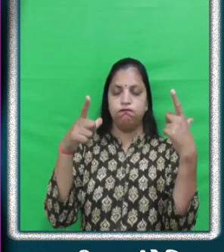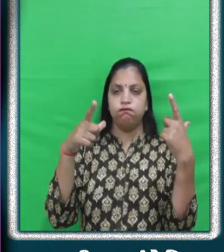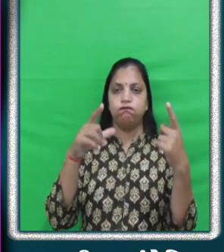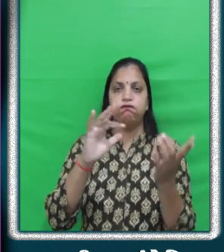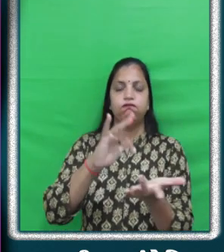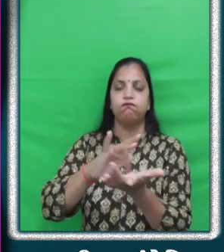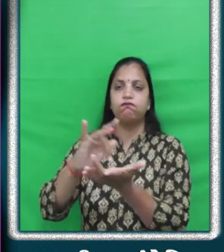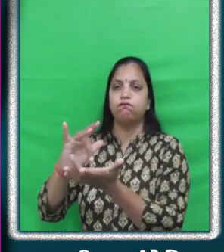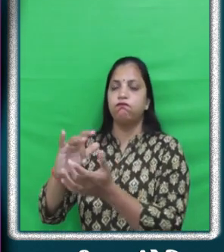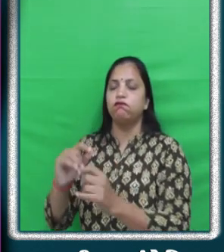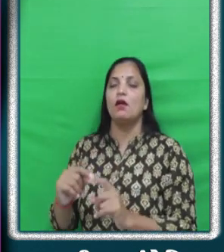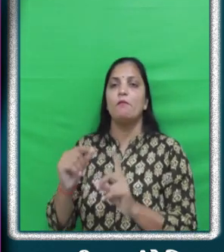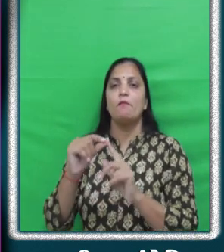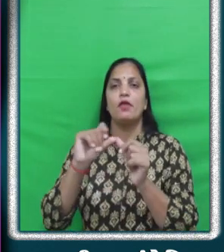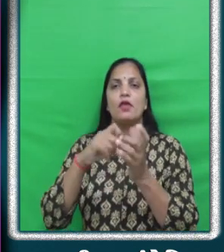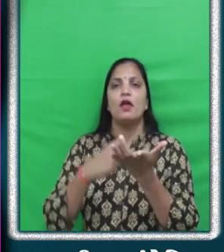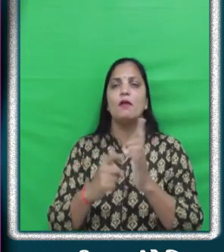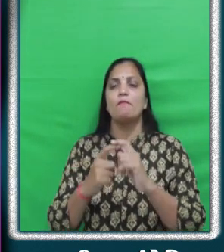કયા અંગો ધરાવે છે?